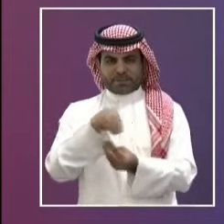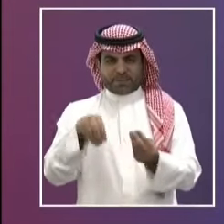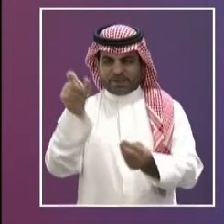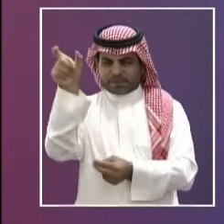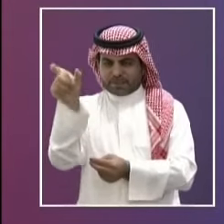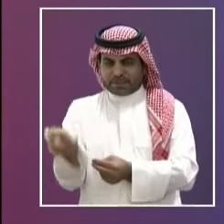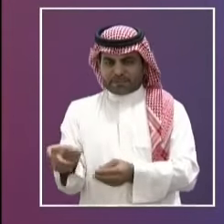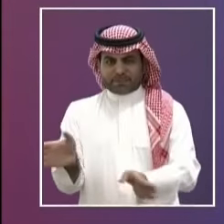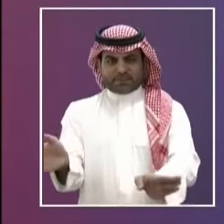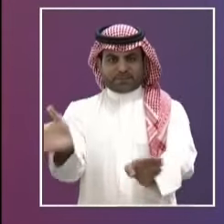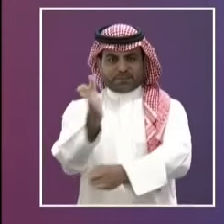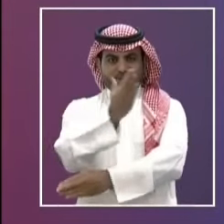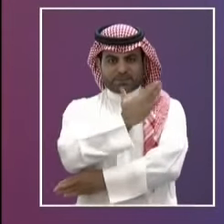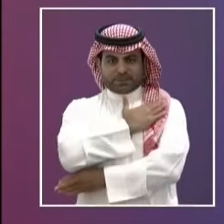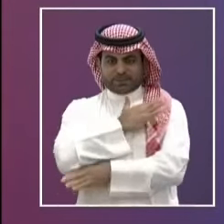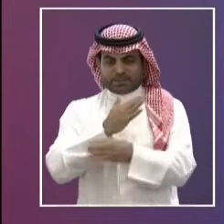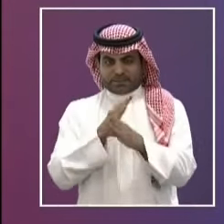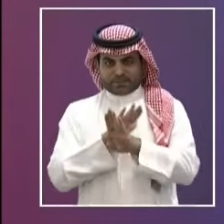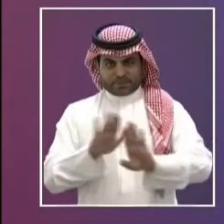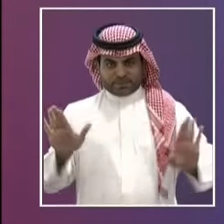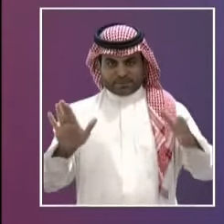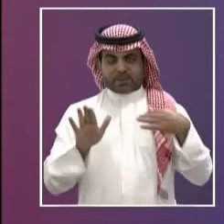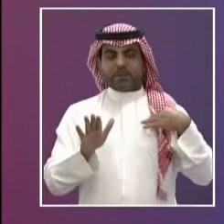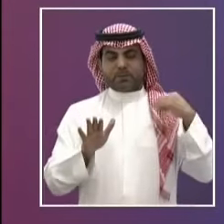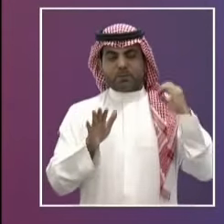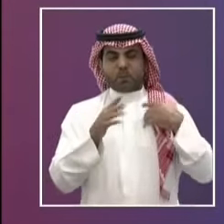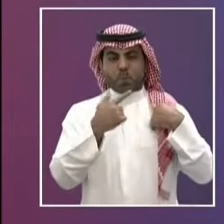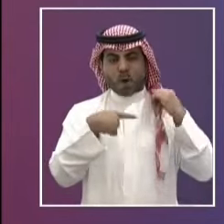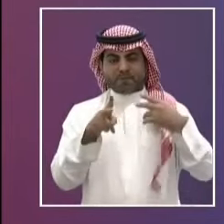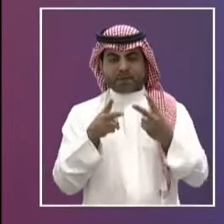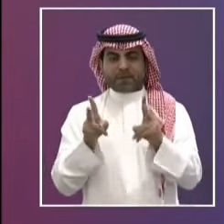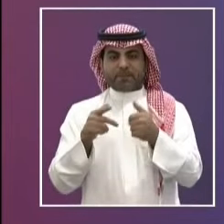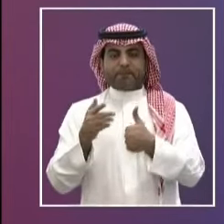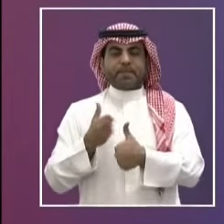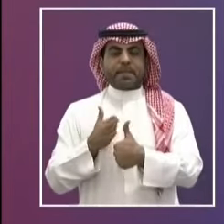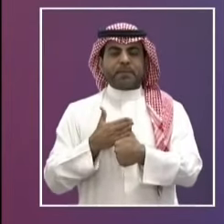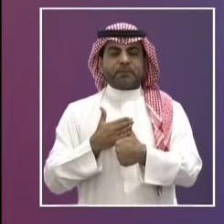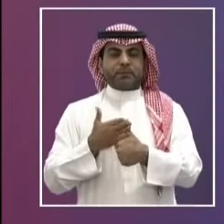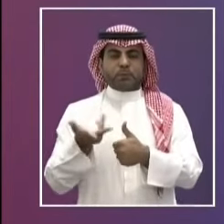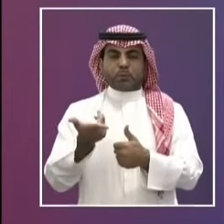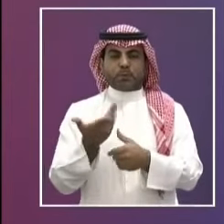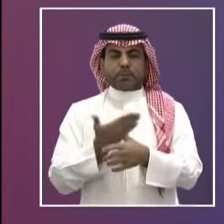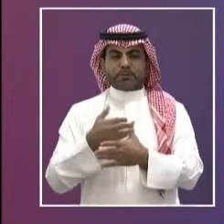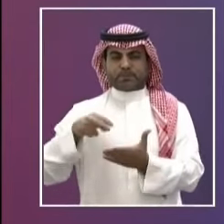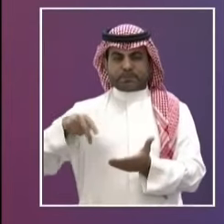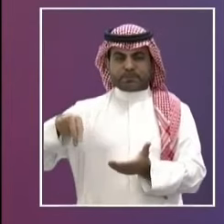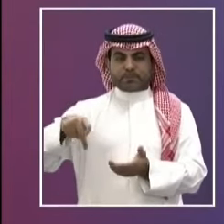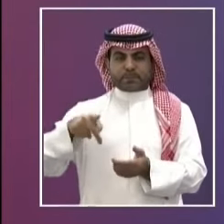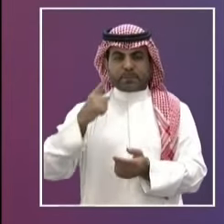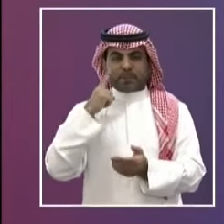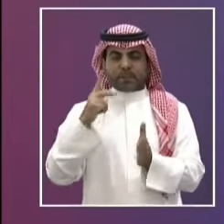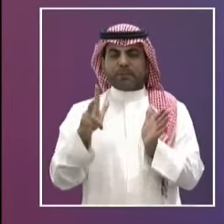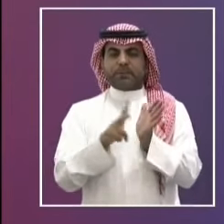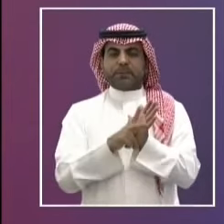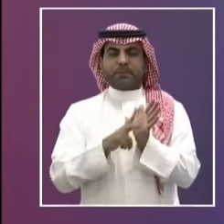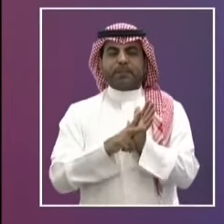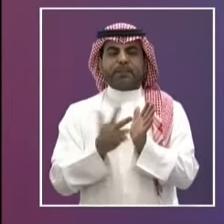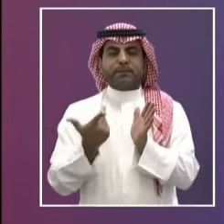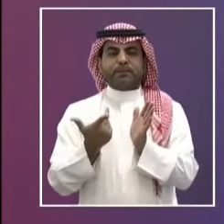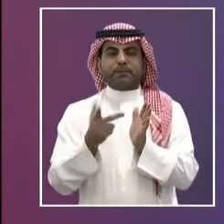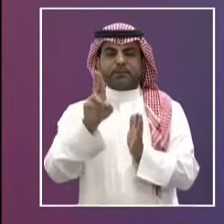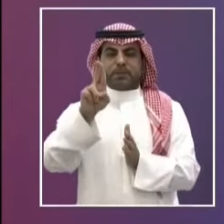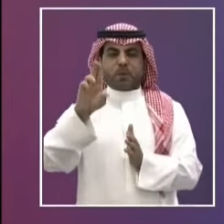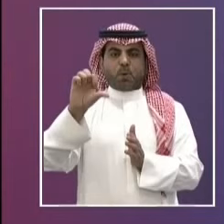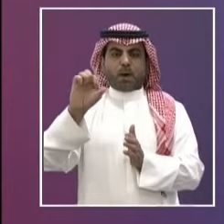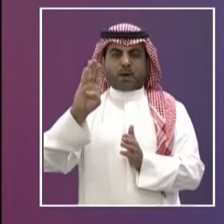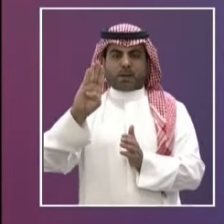هذه المعطيات الجديدة وكيف اختلفت عندنا الرحلة. حتبدأ رحلة المعتمر بتحميل تطبيق توكلنا،